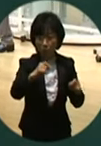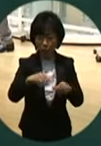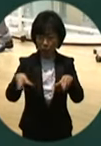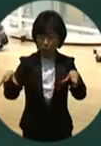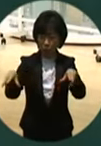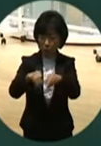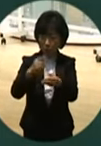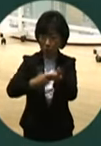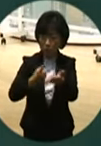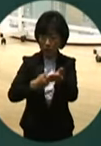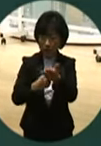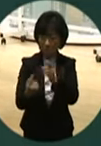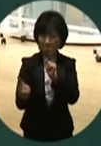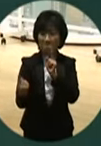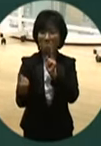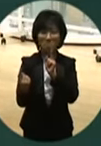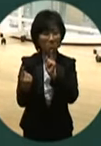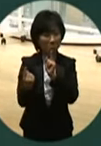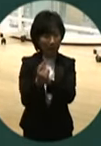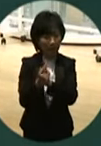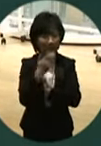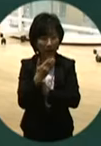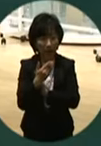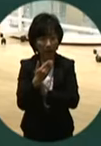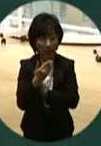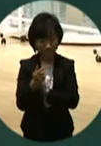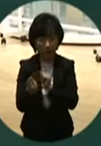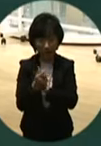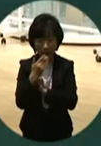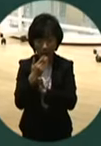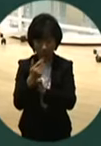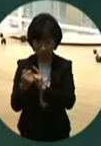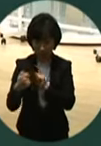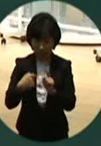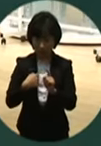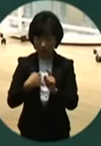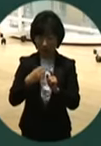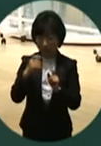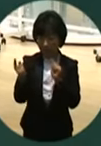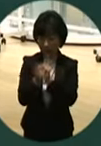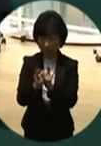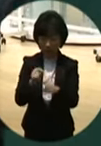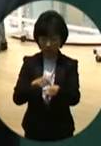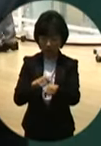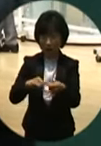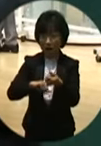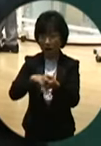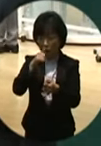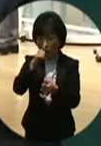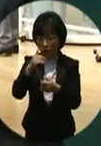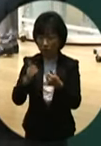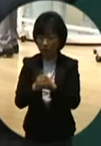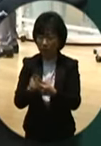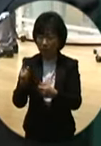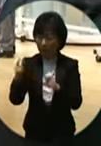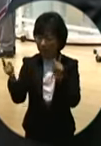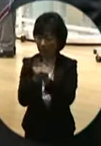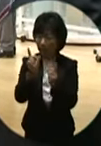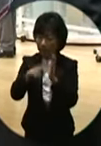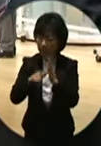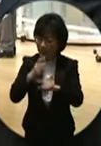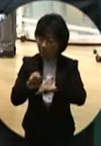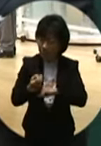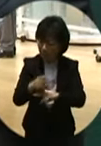있는데 무슨 말을 하면 좋겠냐고 물어. He said he has an opportunity to meet the Prime Minister of Japan and he asked, what should I say to